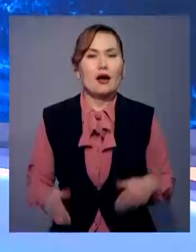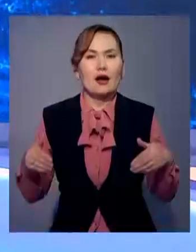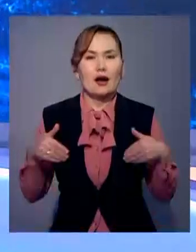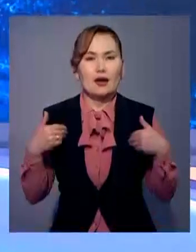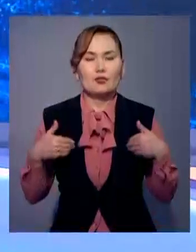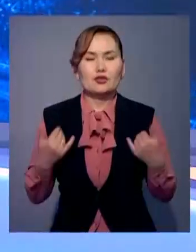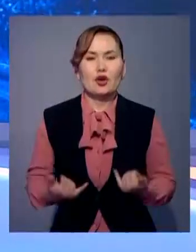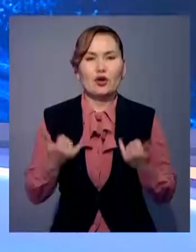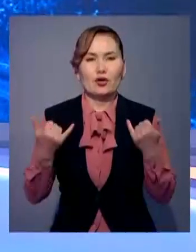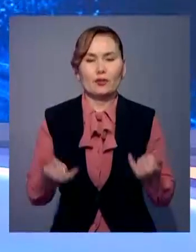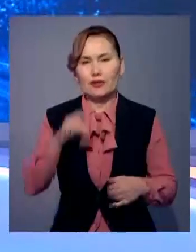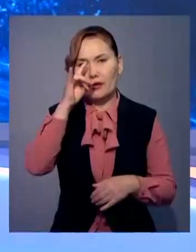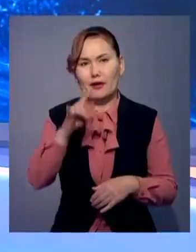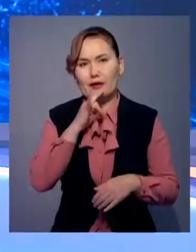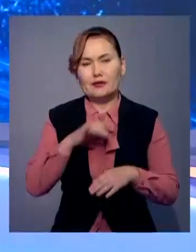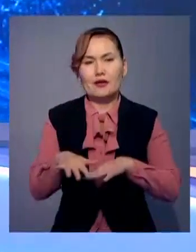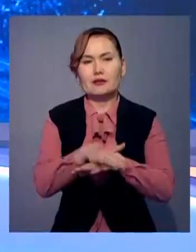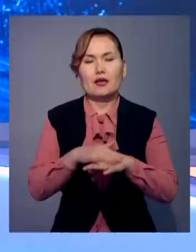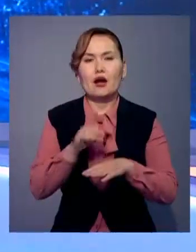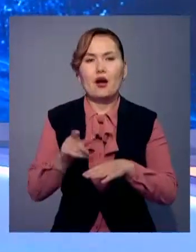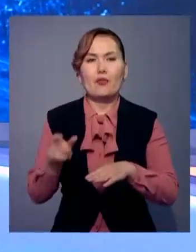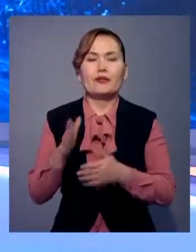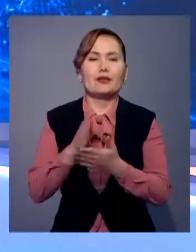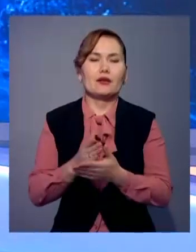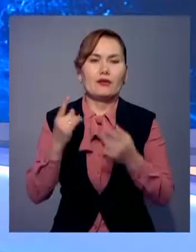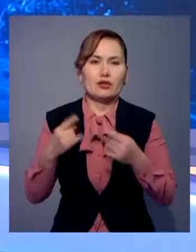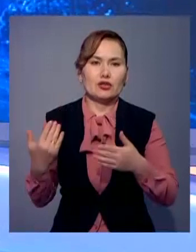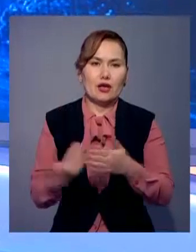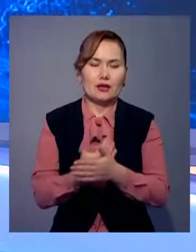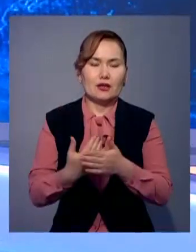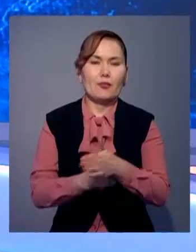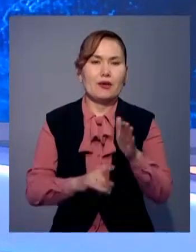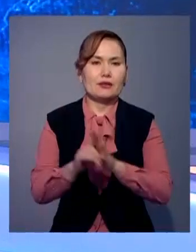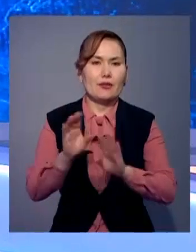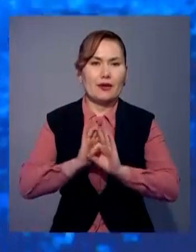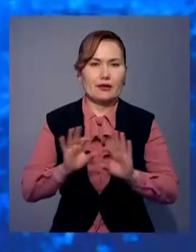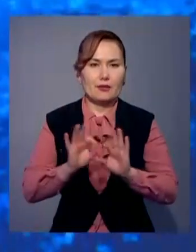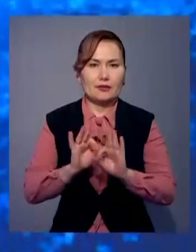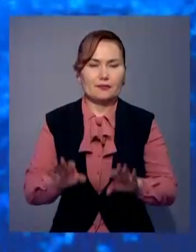Назарларыңызды жаңалықтар, студияда Жамбыл Зинолла және Сурда аудармашы, әртпесім Самалжан Темір.